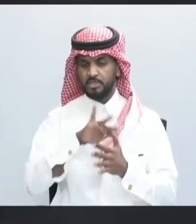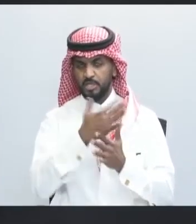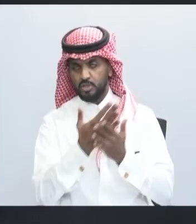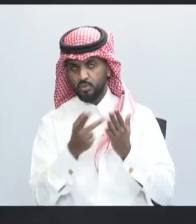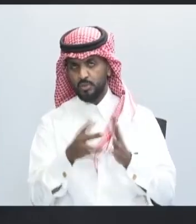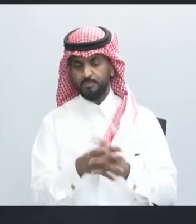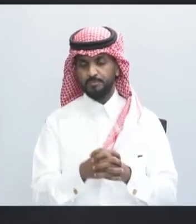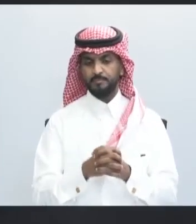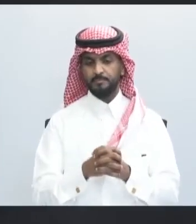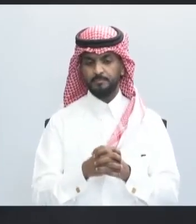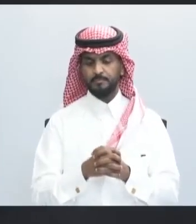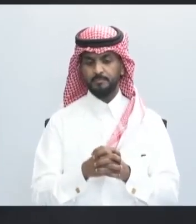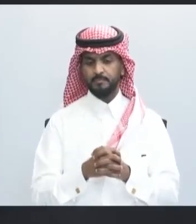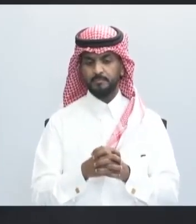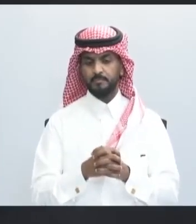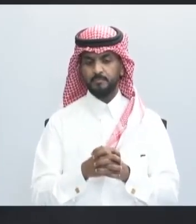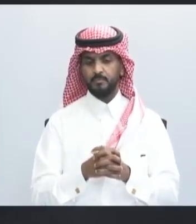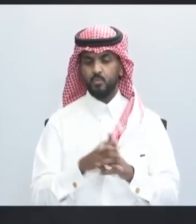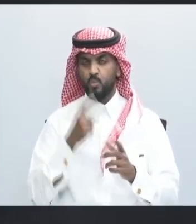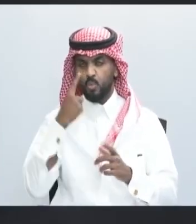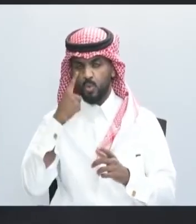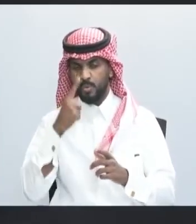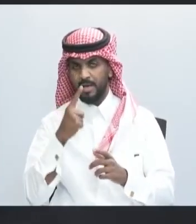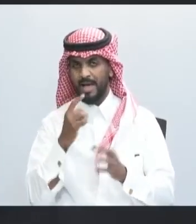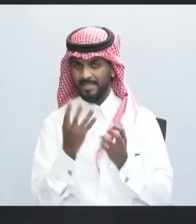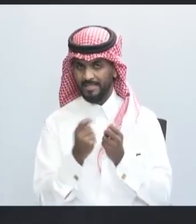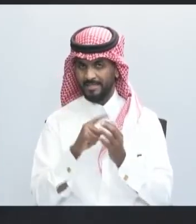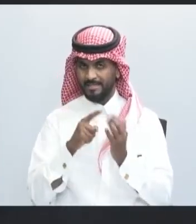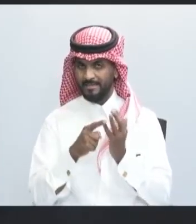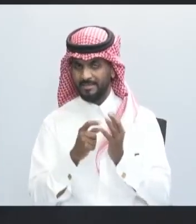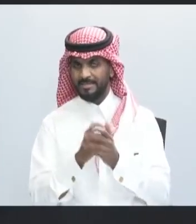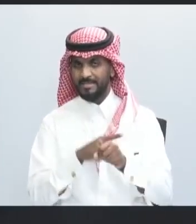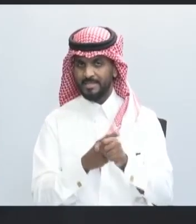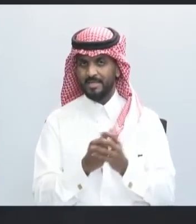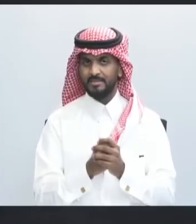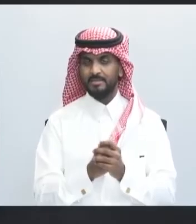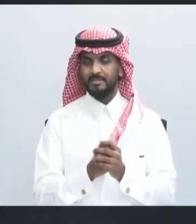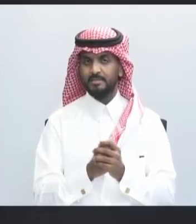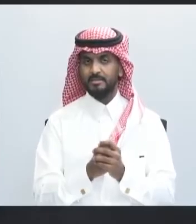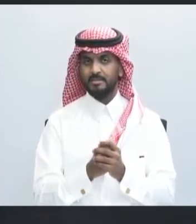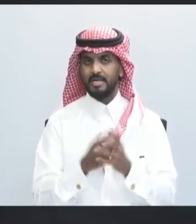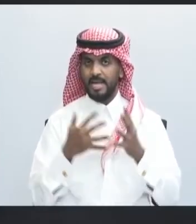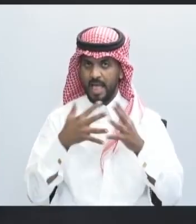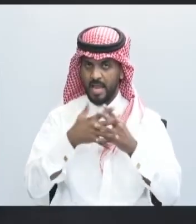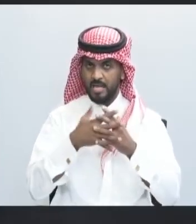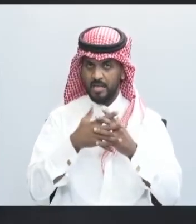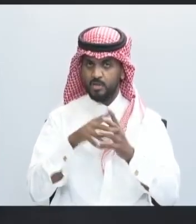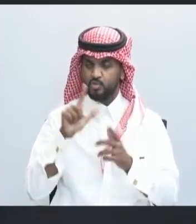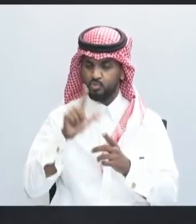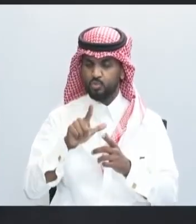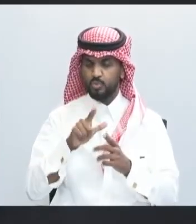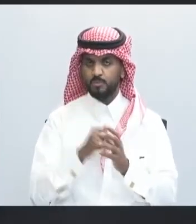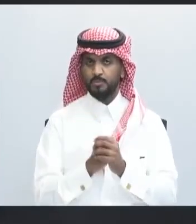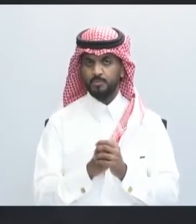في هذا الجدول وملاحظه عدد الساعات خلال الاسبوع هل كانت كافيه